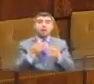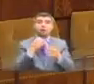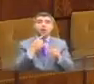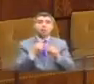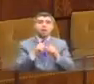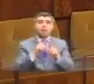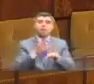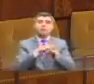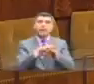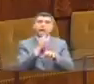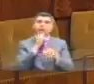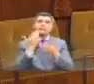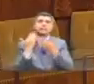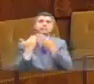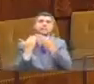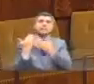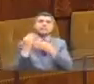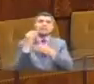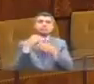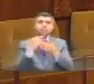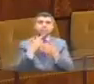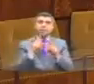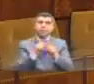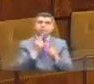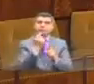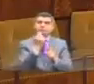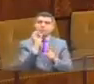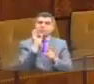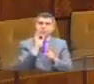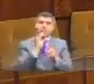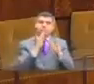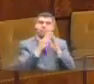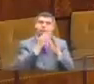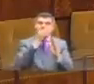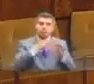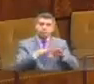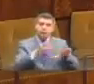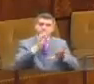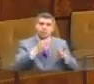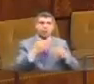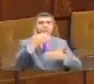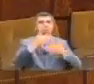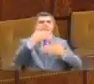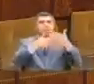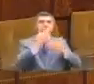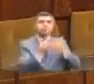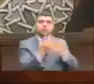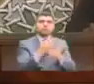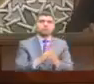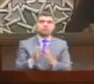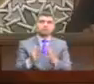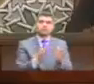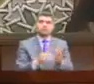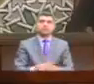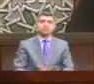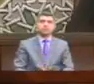الاالله للسقوط ح هي كاين فلوسها كاين المنازل خص غير التسريع بالاجراءات الضروريه وشكرا شكرا كلمه